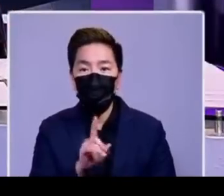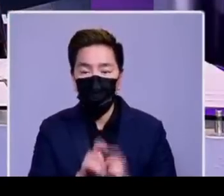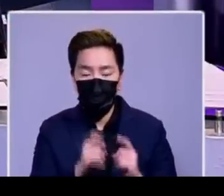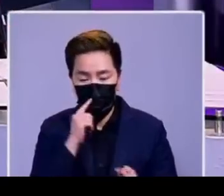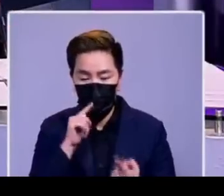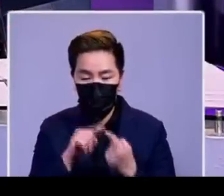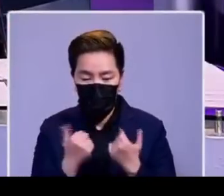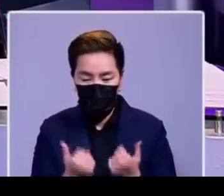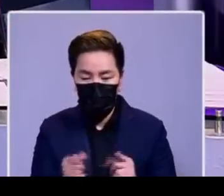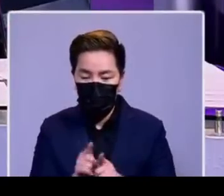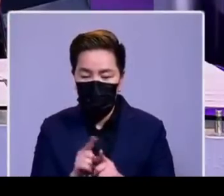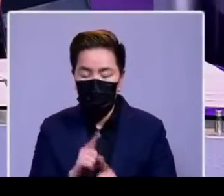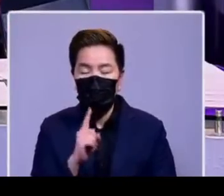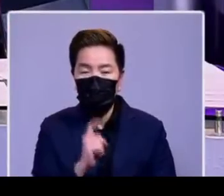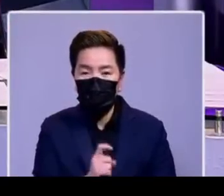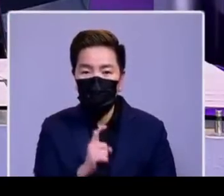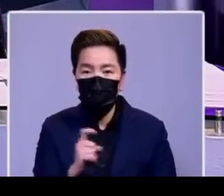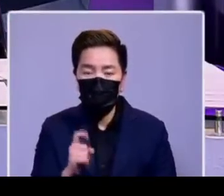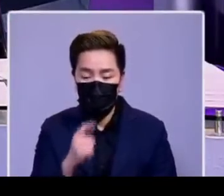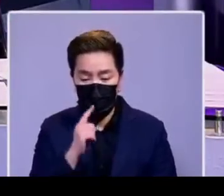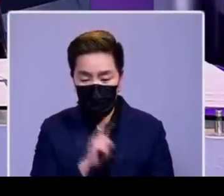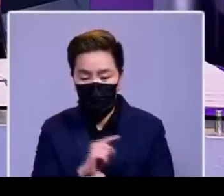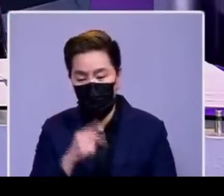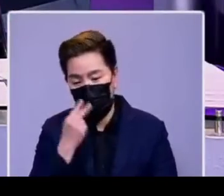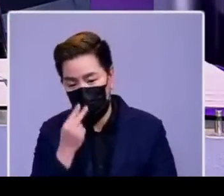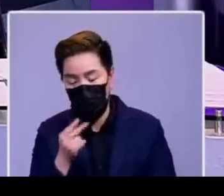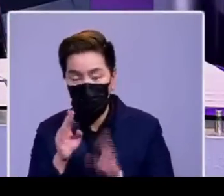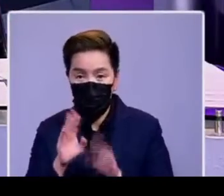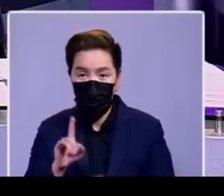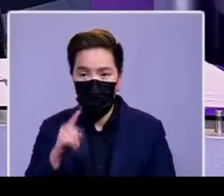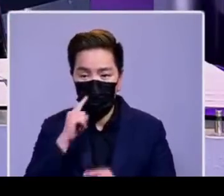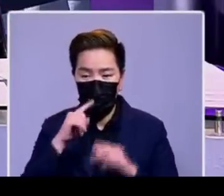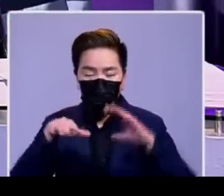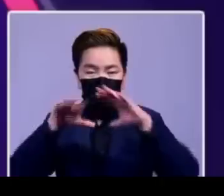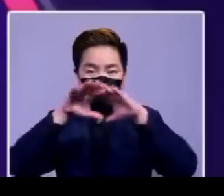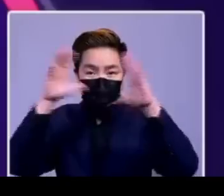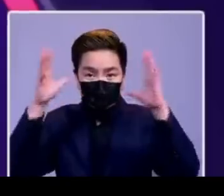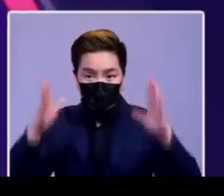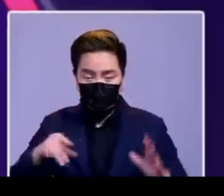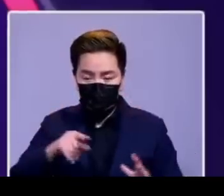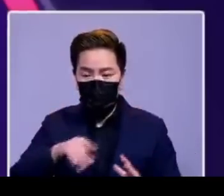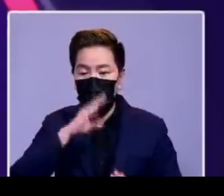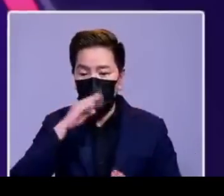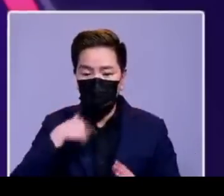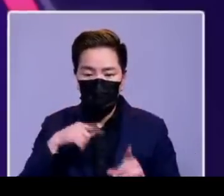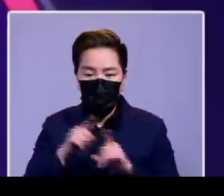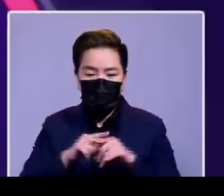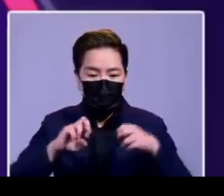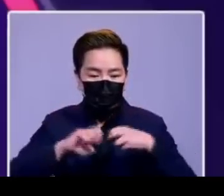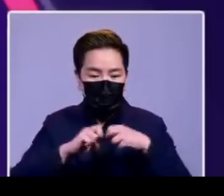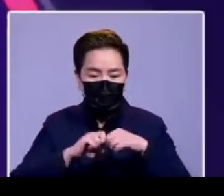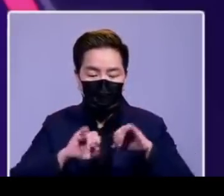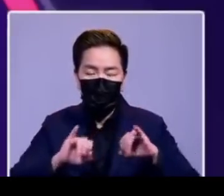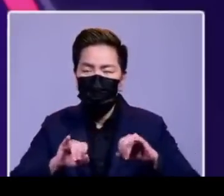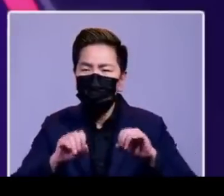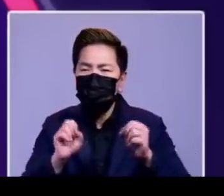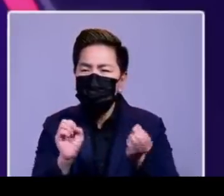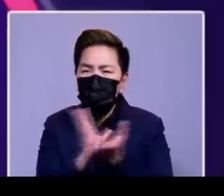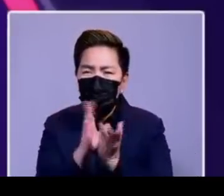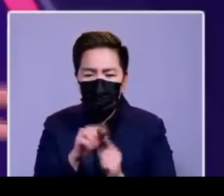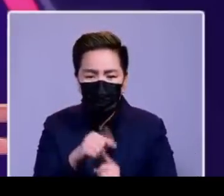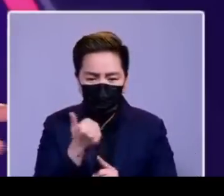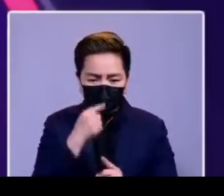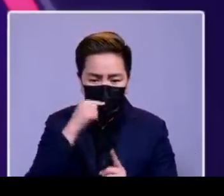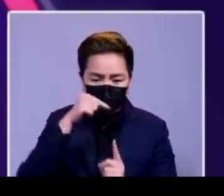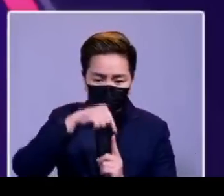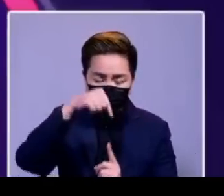หตุการณ์ที่ทำให้เกิดความสูญเสียแต่ถ้ามองในอีกมุมนึงตู้คอนโทรลไฟถ้าเกิดมีเหตุการณ์ขัดข้องหรือว่าระเบิดขึ้นมาขณะ